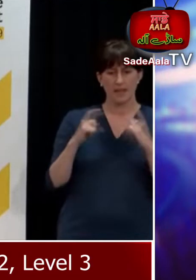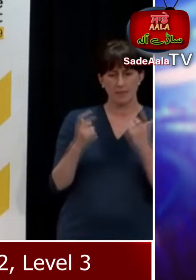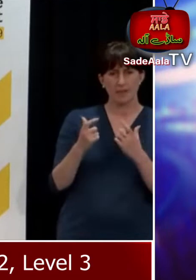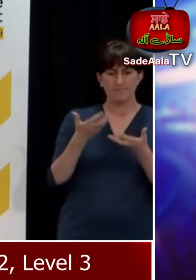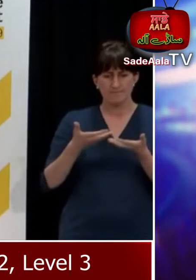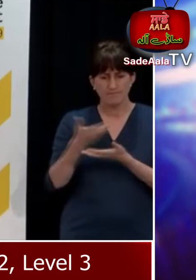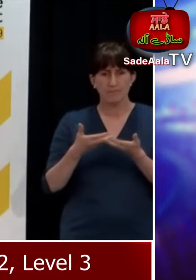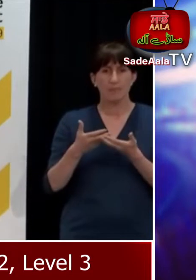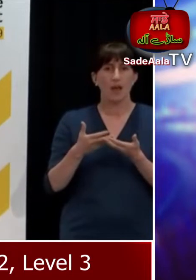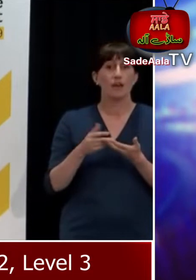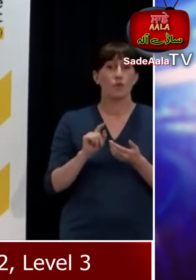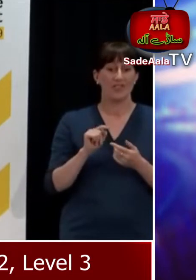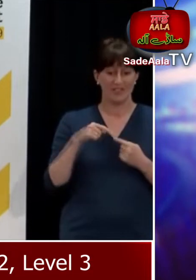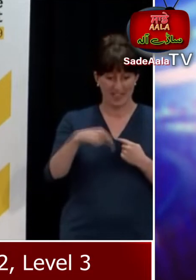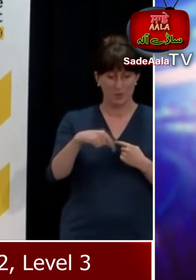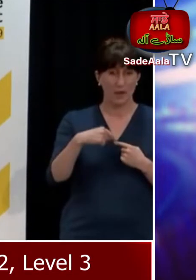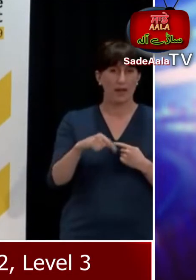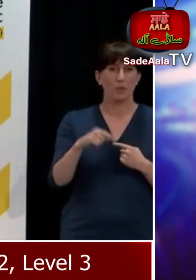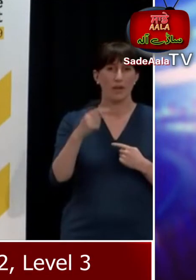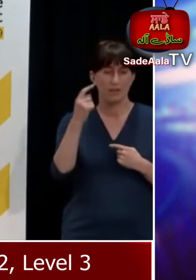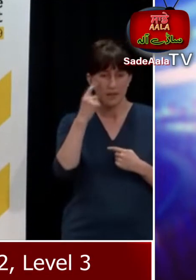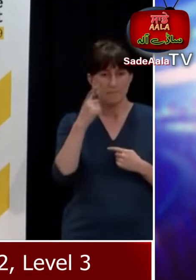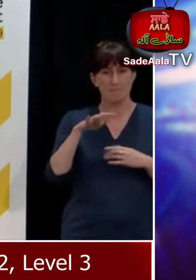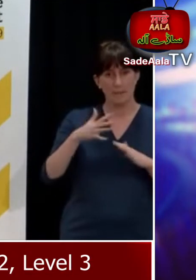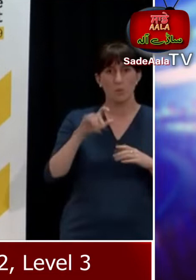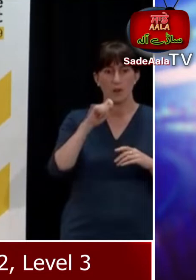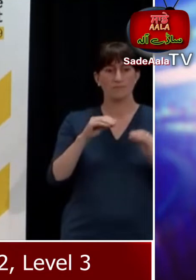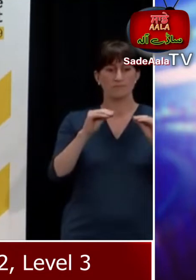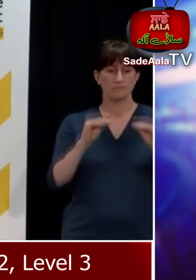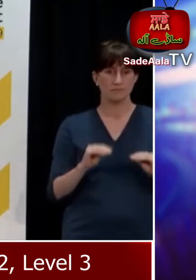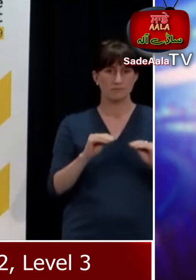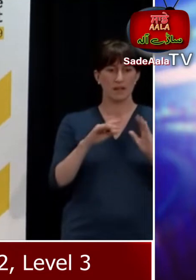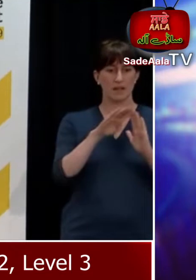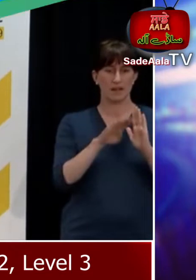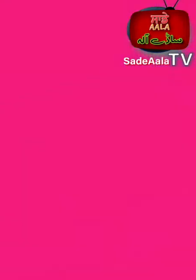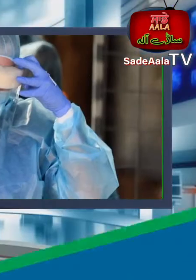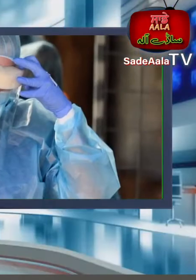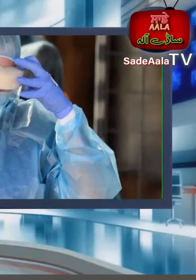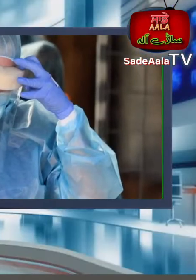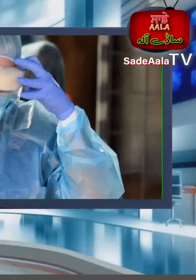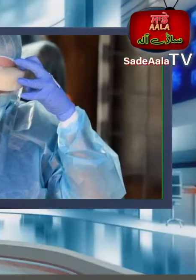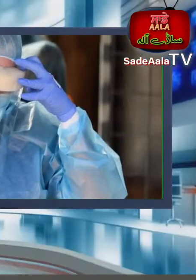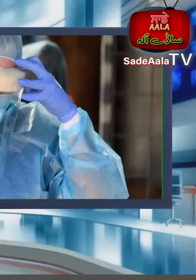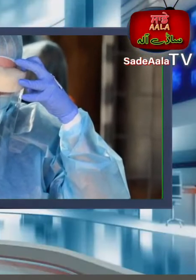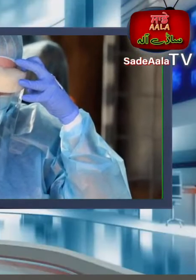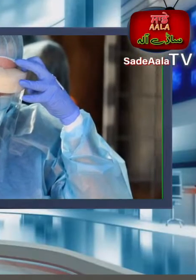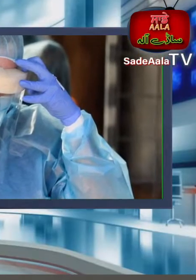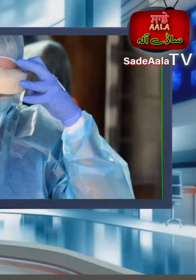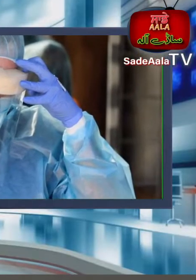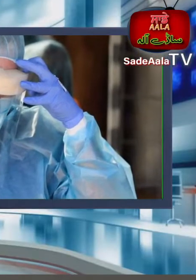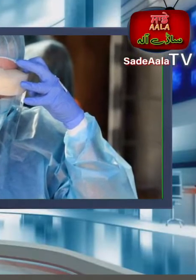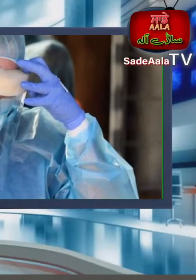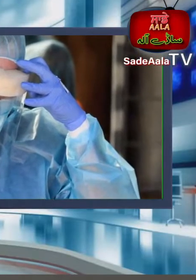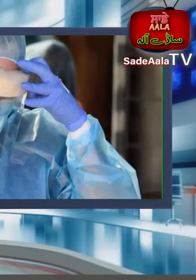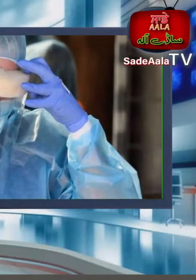ਸੈਲੂਨਸ ਫਿਲਹਾਲ ਦੇ ਲਈ ਬੰਦ ਹੀ ਰਹਿਣਗੇ ਆਕਲੈਂਡ ਦੇ ਬਾਰਡਰ ਵੀ ਇਸ ਸਮੇਂ ਬੰਦ ਹੀ ਰੱਖੇ ਗਏ ਨੇ ਬੀਤੇ ਦਿਨ ਨਿਊਜ਼ੀਲੈਂਡ ਵਿੱਚ ਕੋਵਿਡ-19